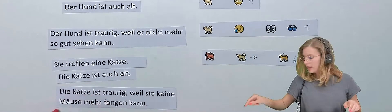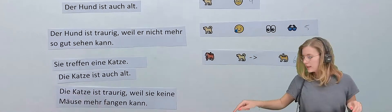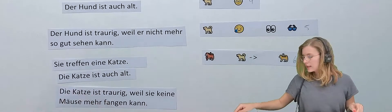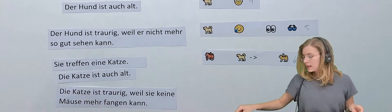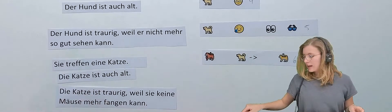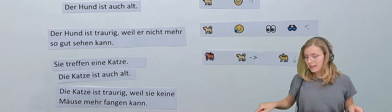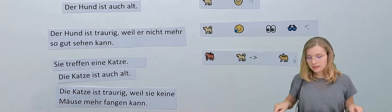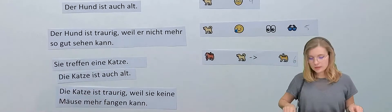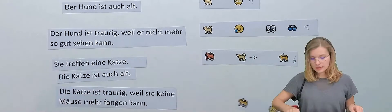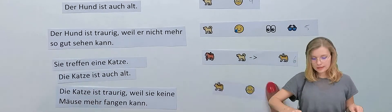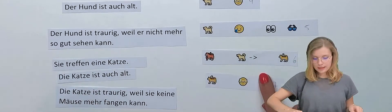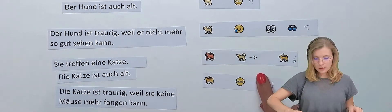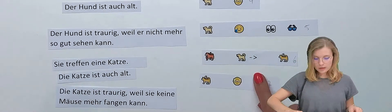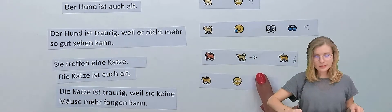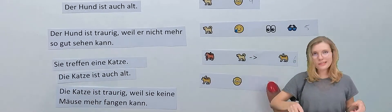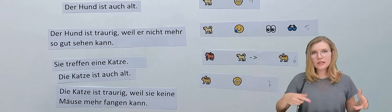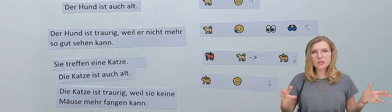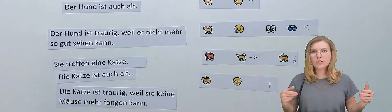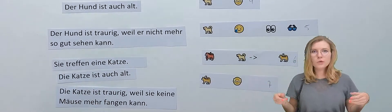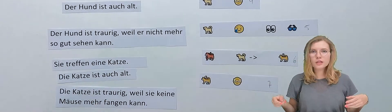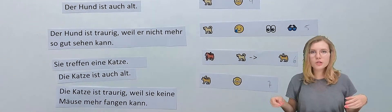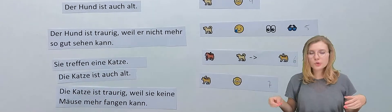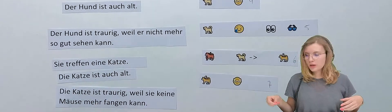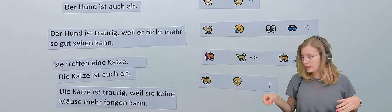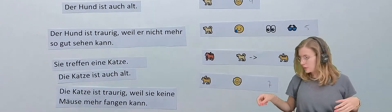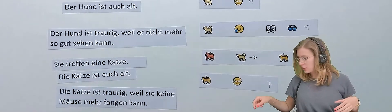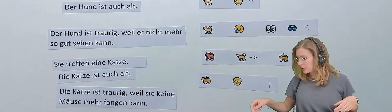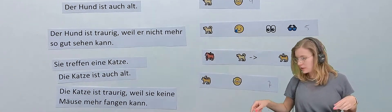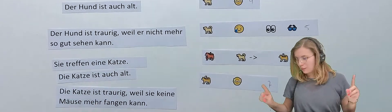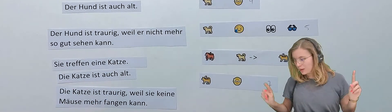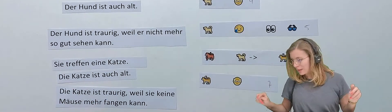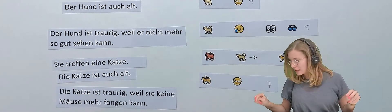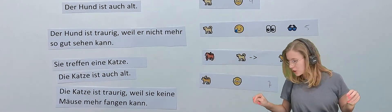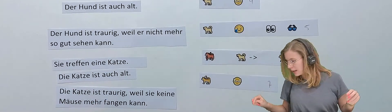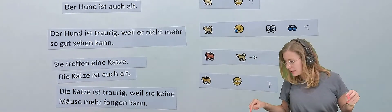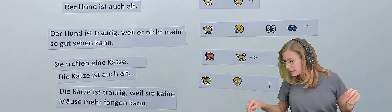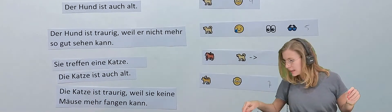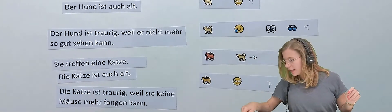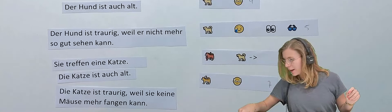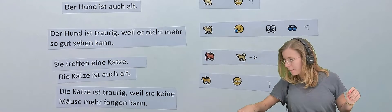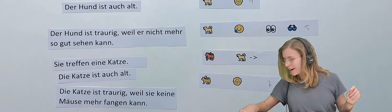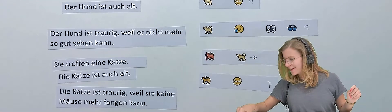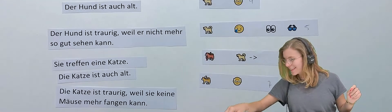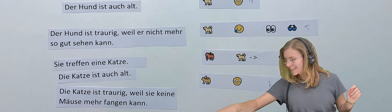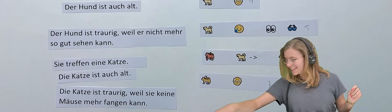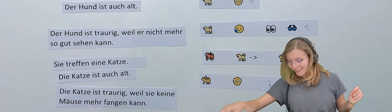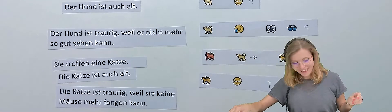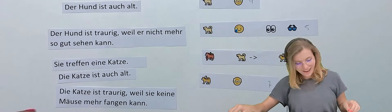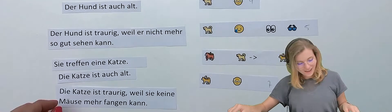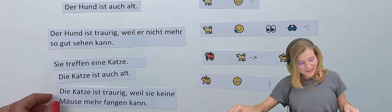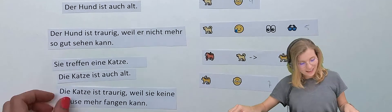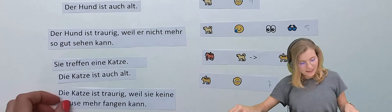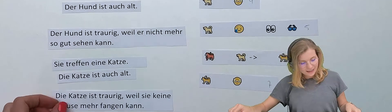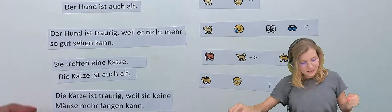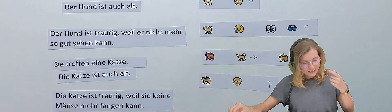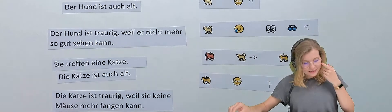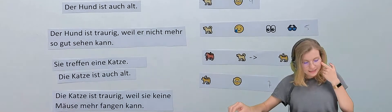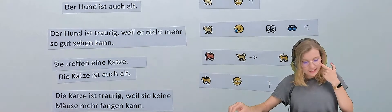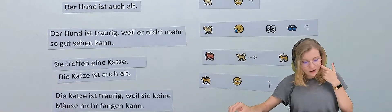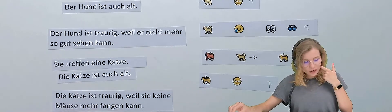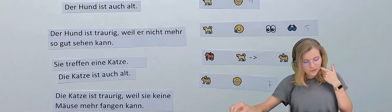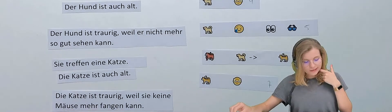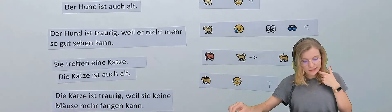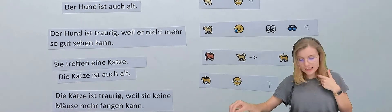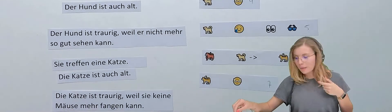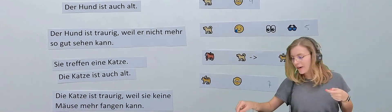auch alt. Also dasselbe. Sie sehen, ich könnte mich jetzt hier stundenlang mit beschäftigen. Mir macht es Spaß. Und dann, die Katze